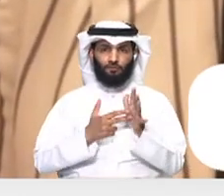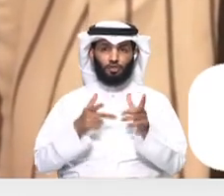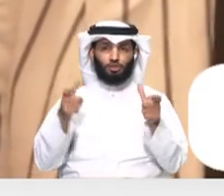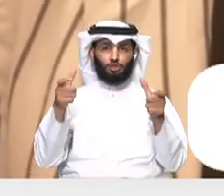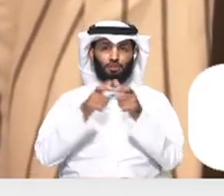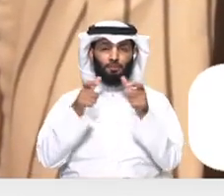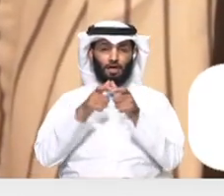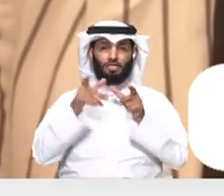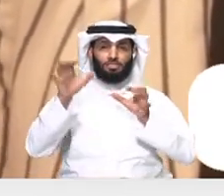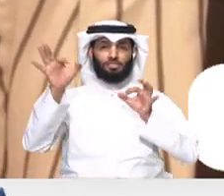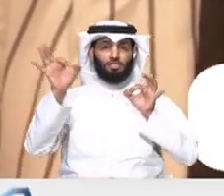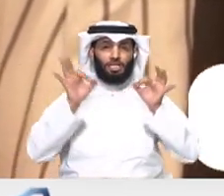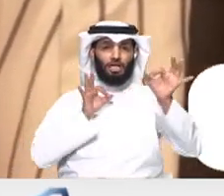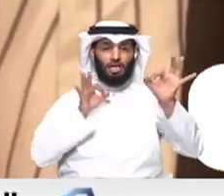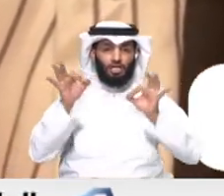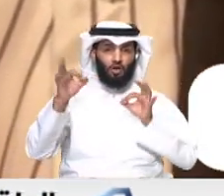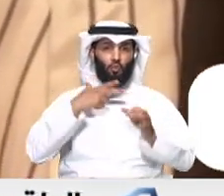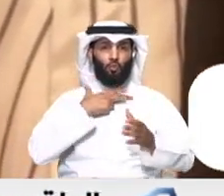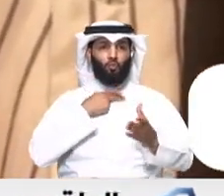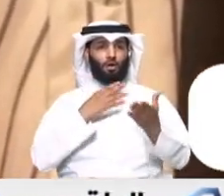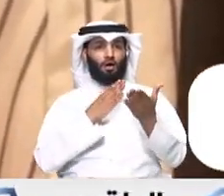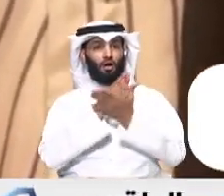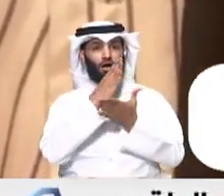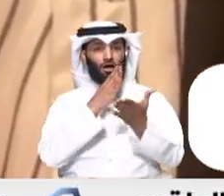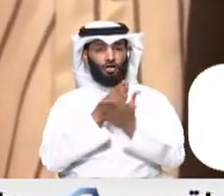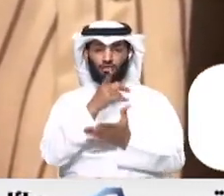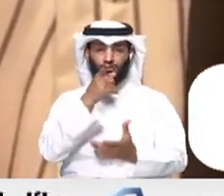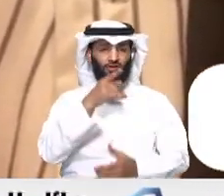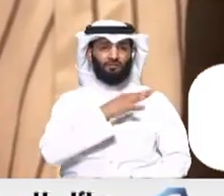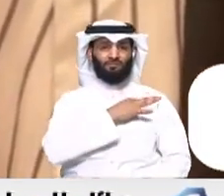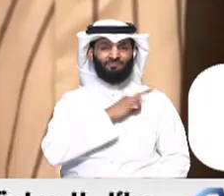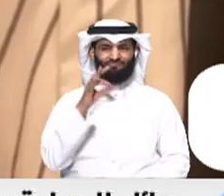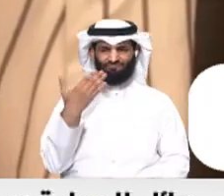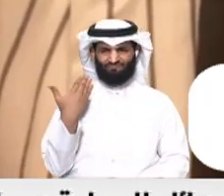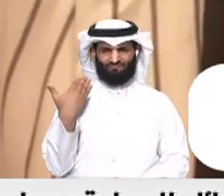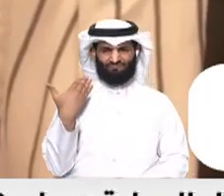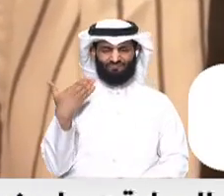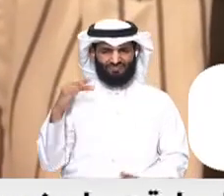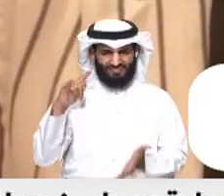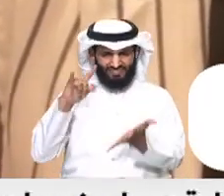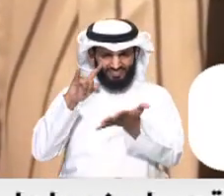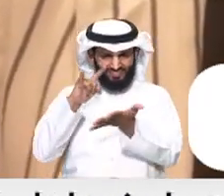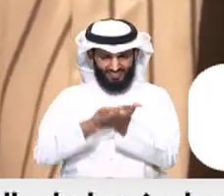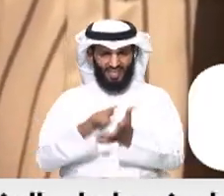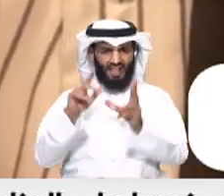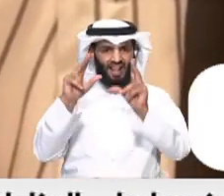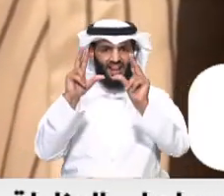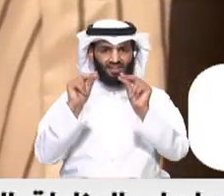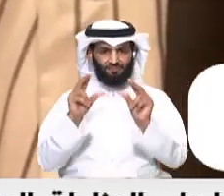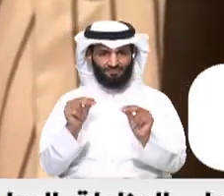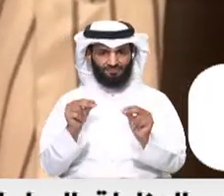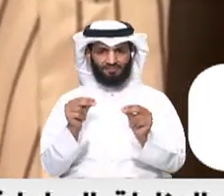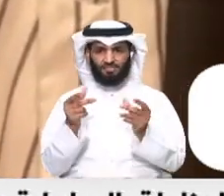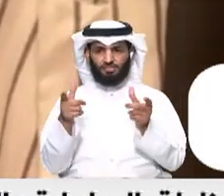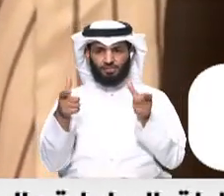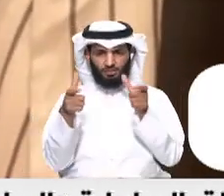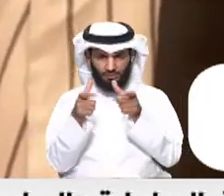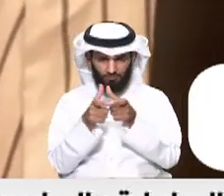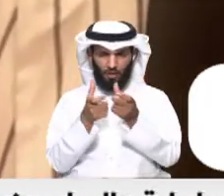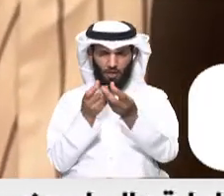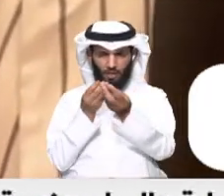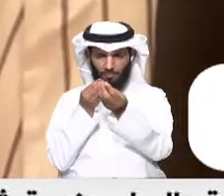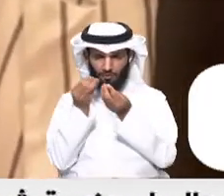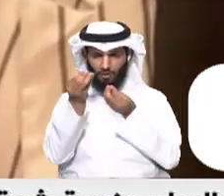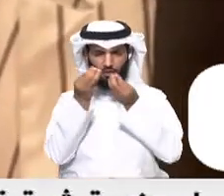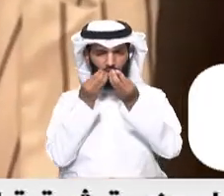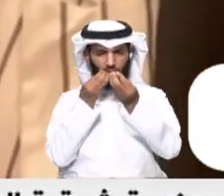السياسية والدبلوماسية مع وزير خارجية فرنسا الذي وصل في الساعات الأخيرة للبنان في محاولة أخيرة